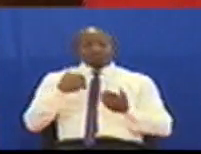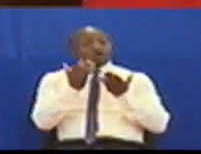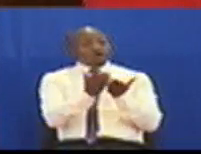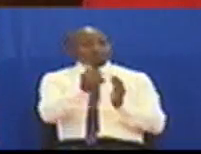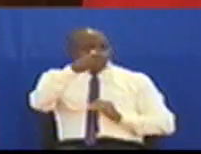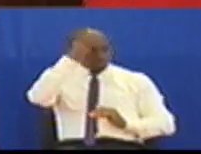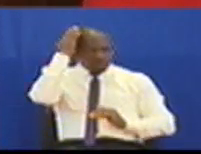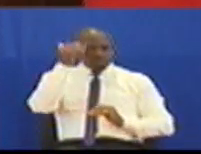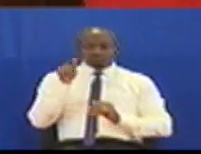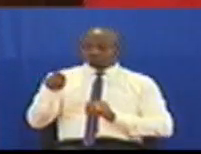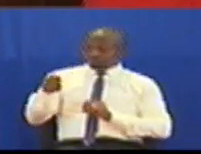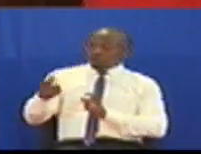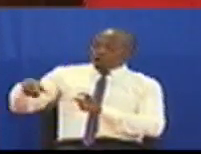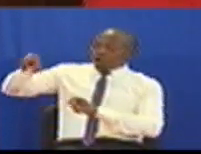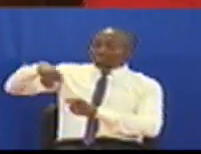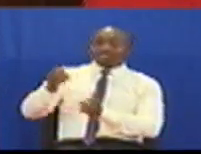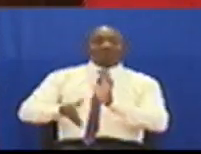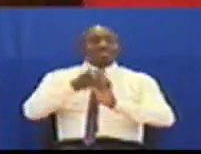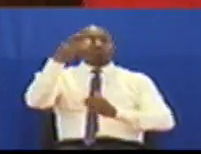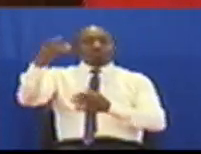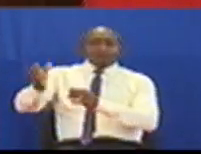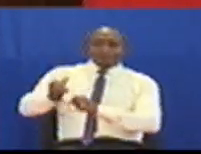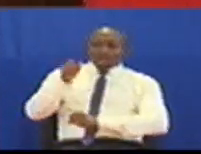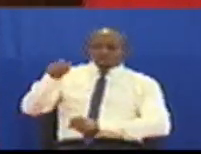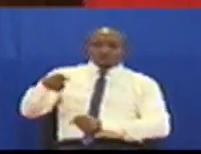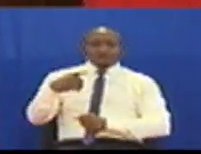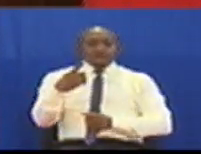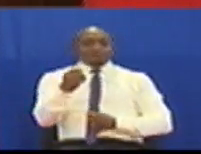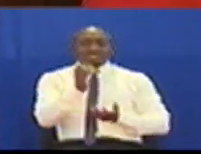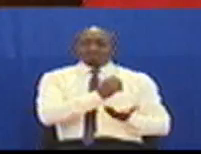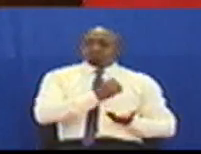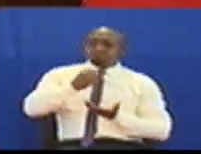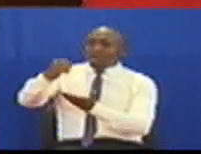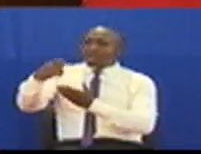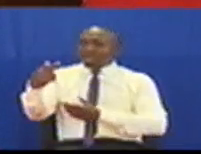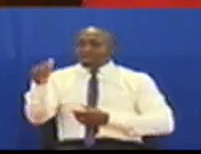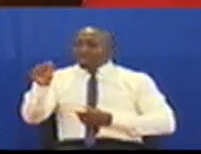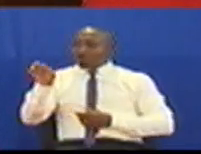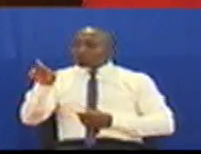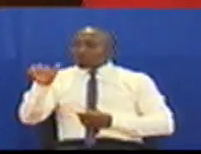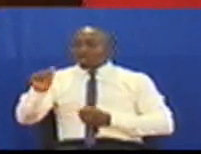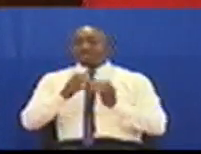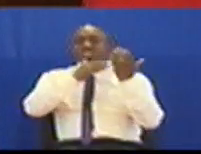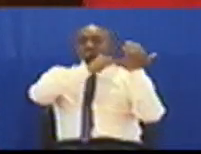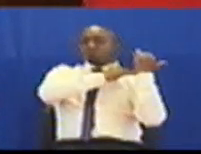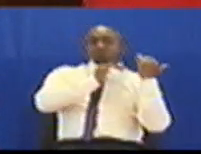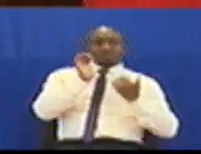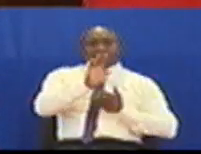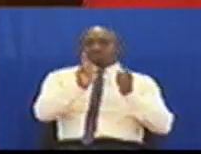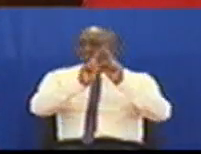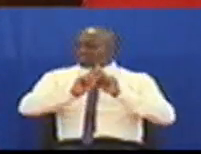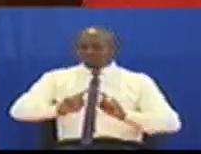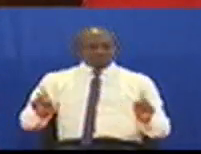kuiongezea vyanzo vya mapato. Pesa wanayopewa TARURA na kazi walionayo ni